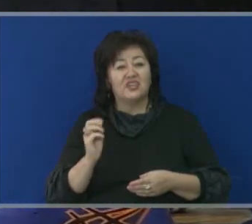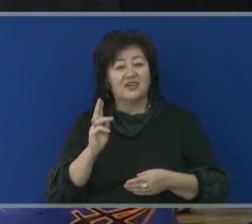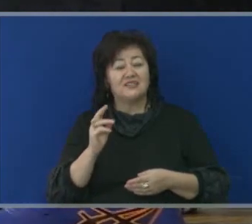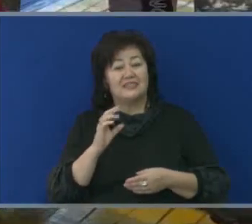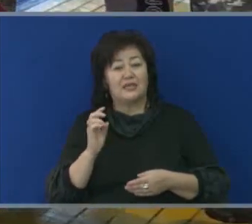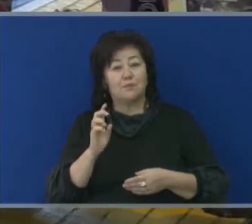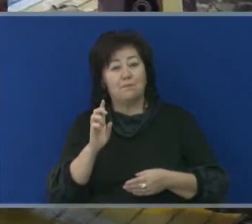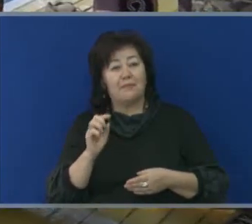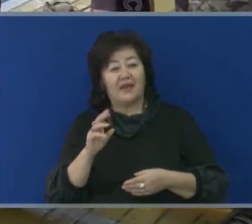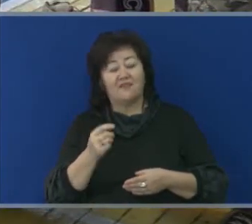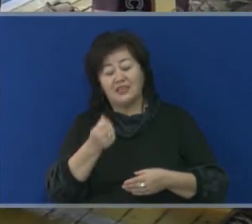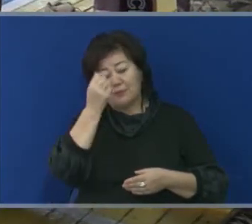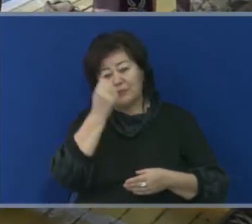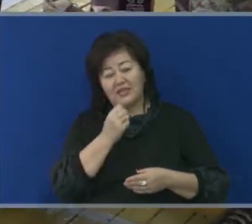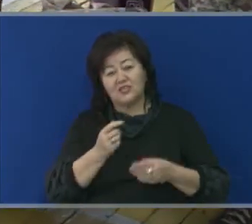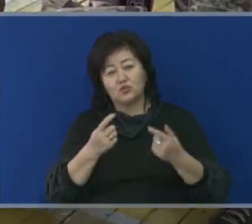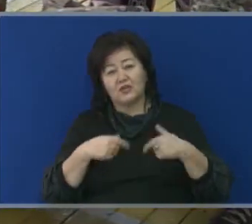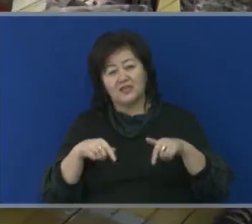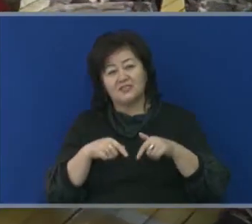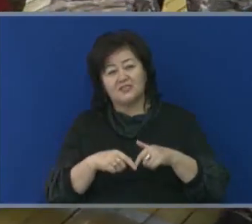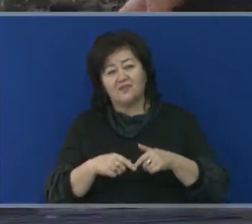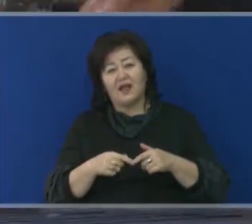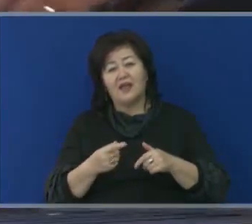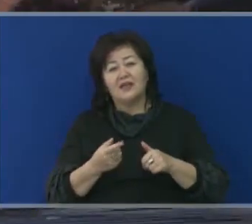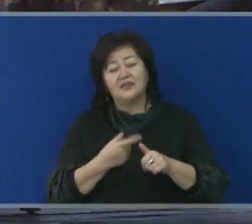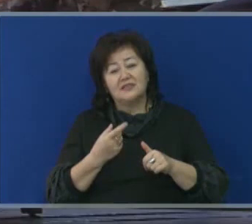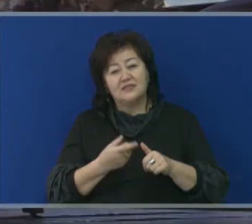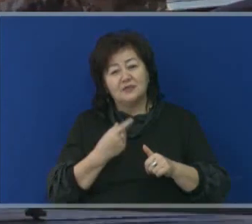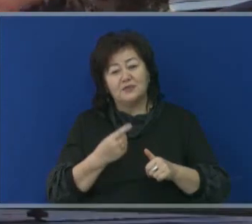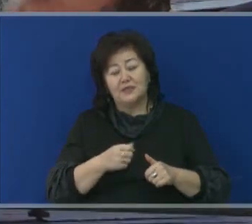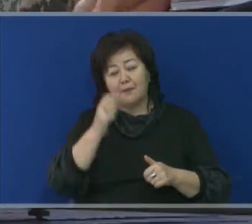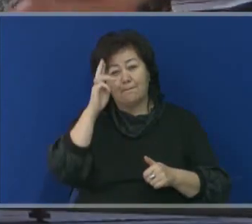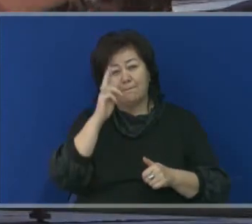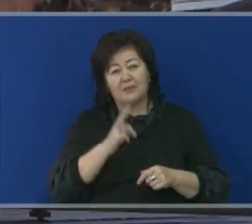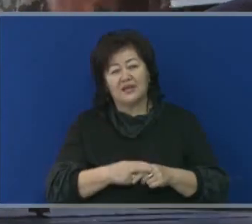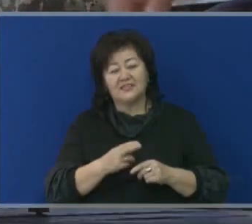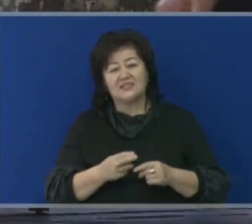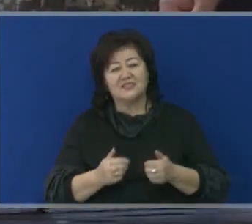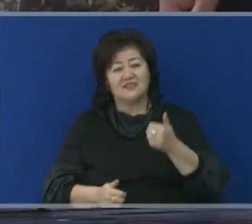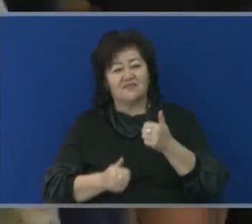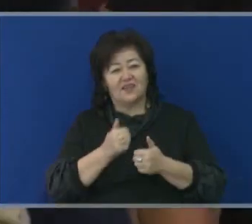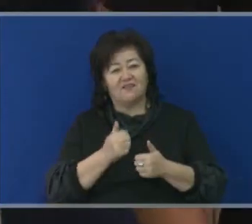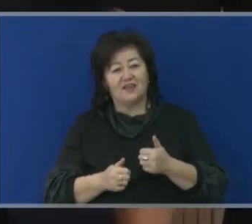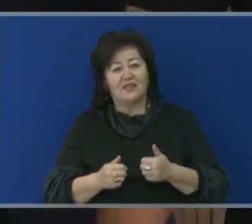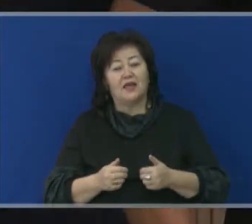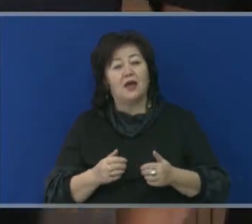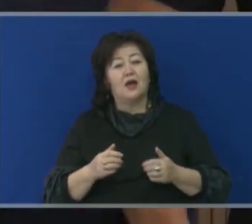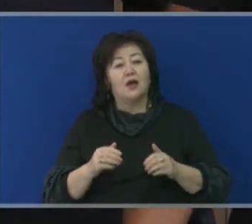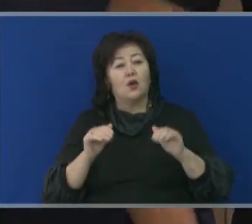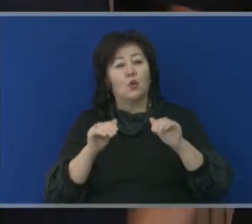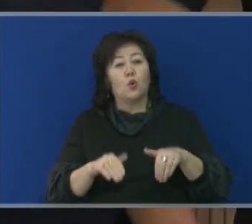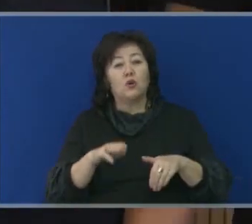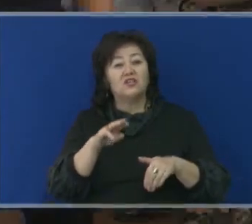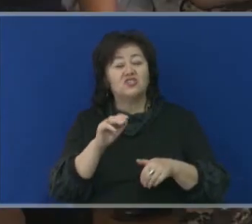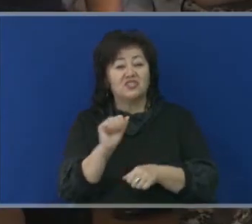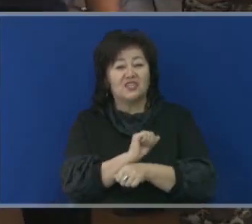и проведение мероприятия. По итогам военно-спортивного многоборья первое общекомандное место завоевали спортсмены колледжа транспорта.